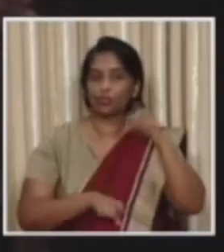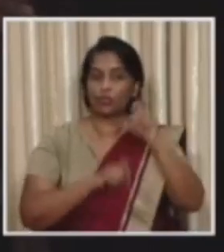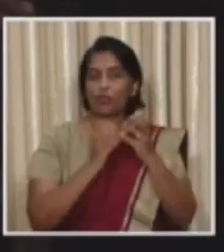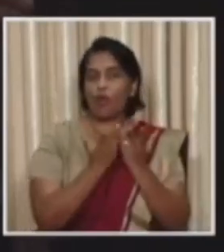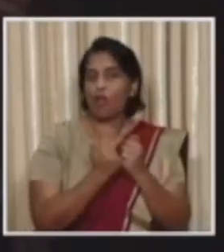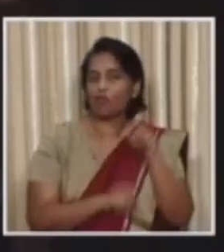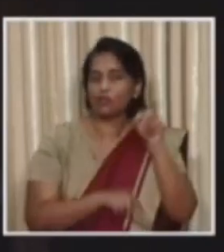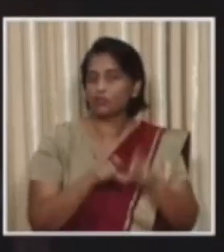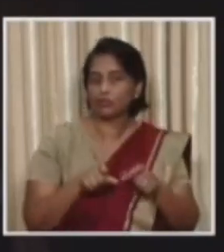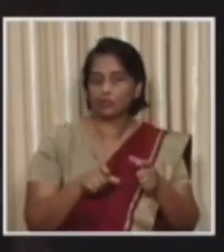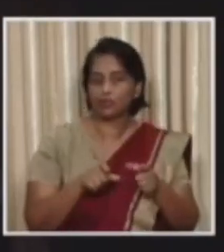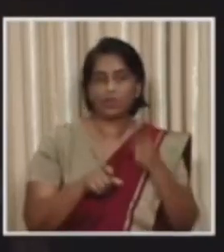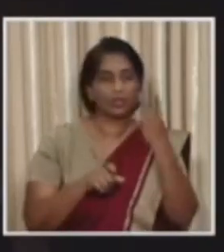අවශ්‍යද?